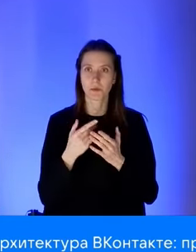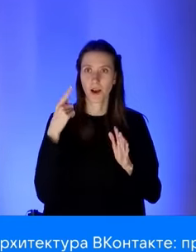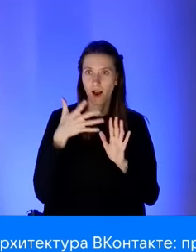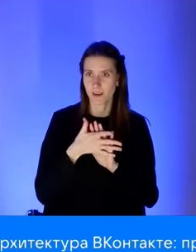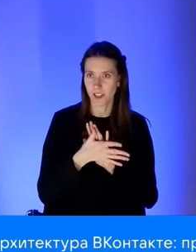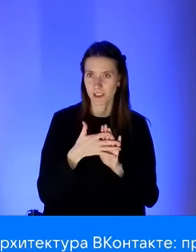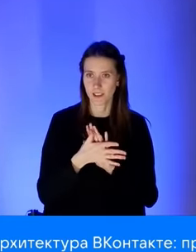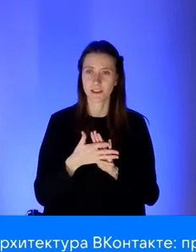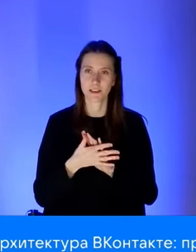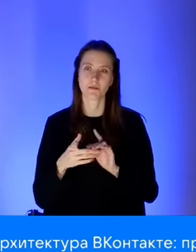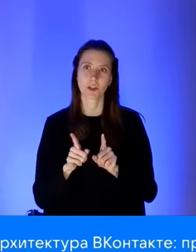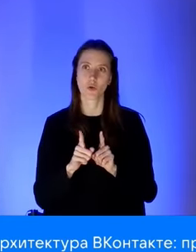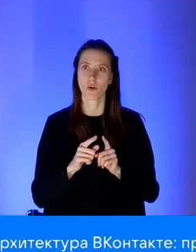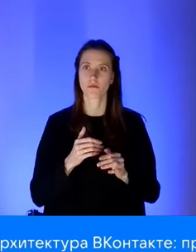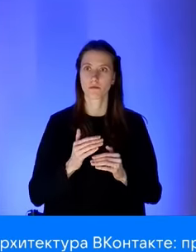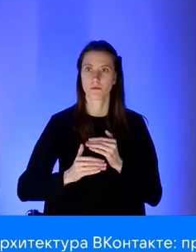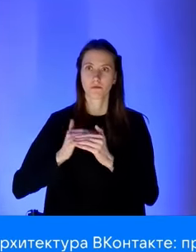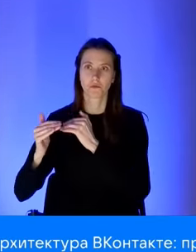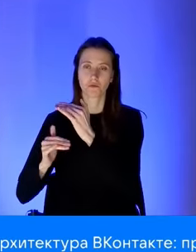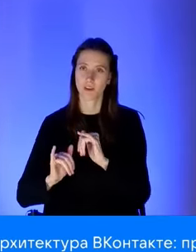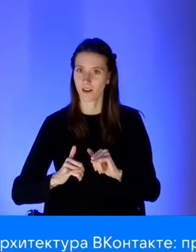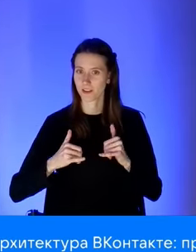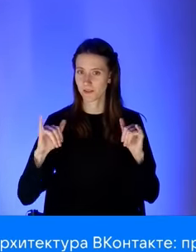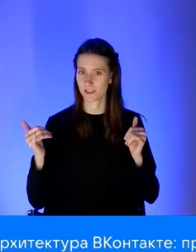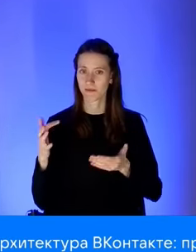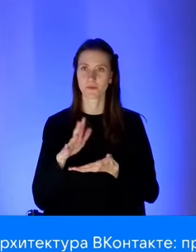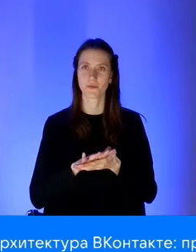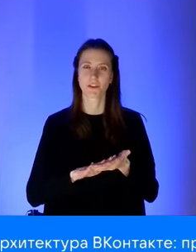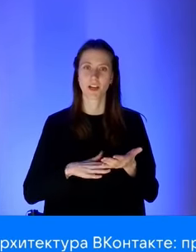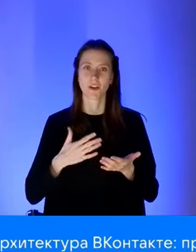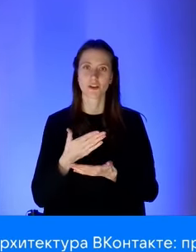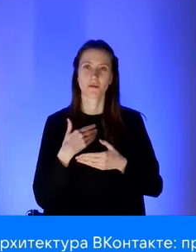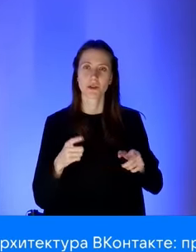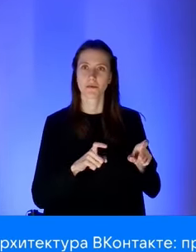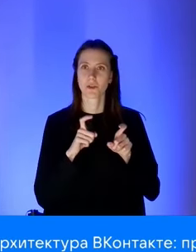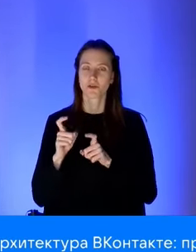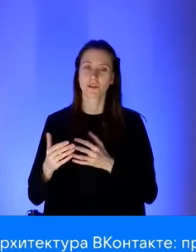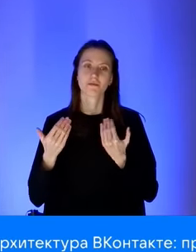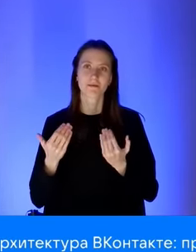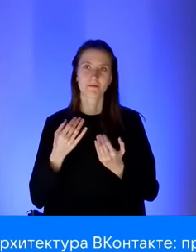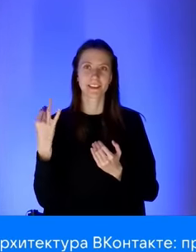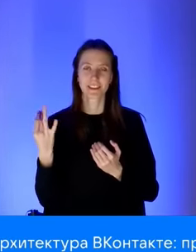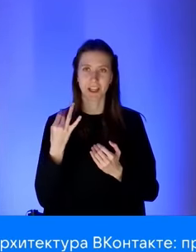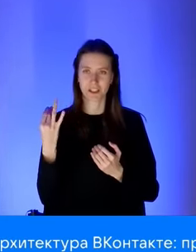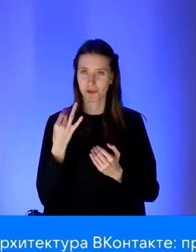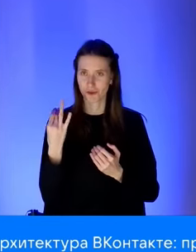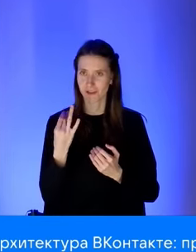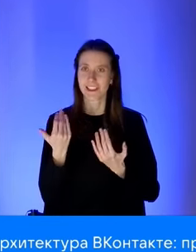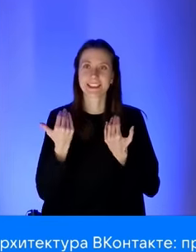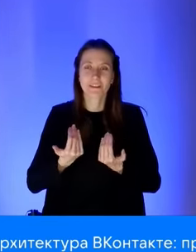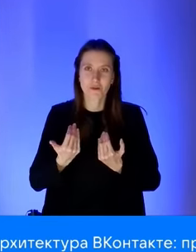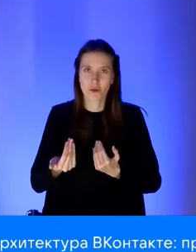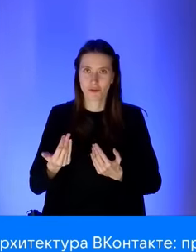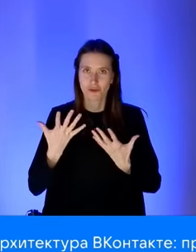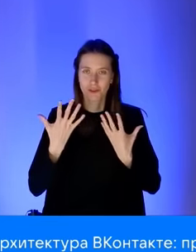идёт такое планомерное развитие далее мы переходим всё-таки от исторической справки к сегодняшним